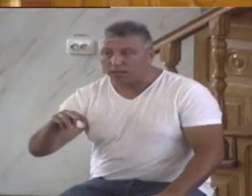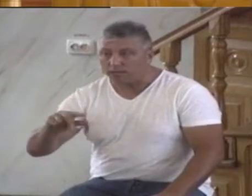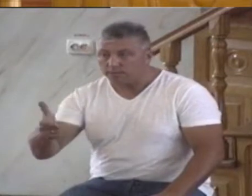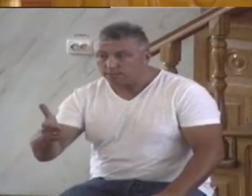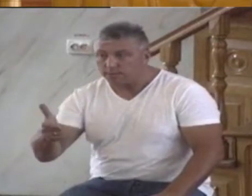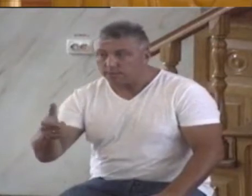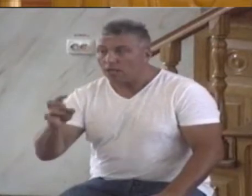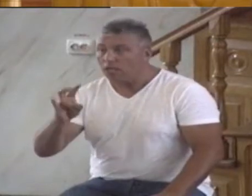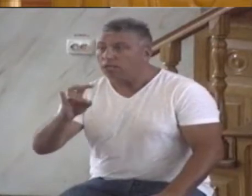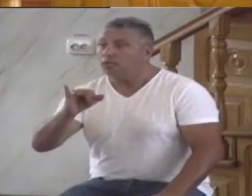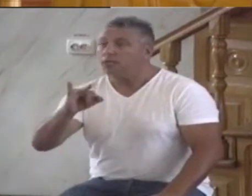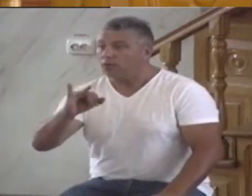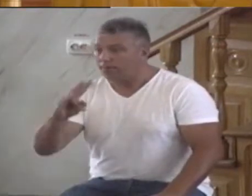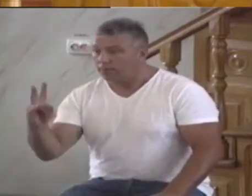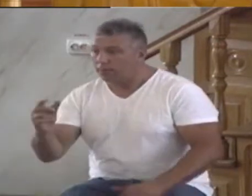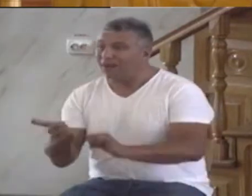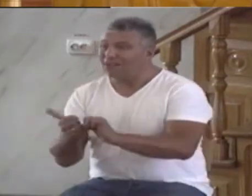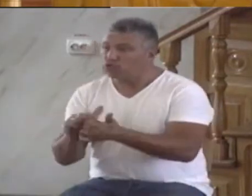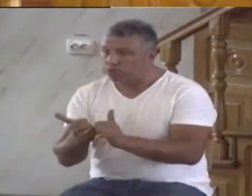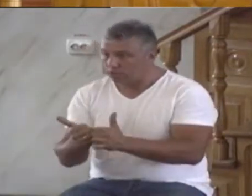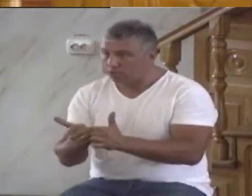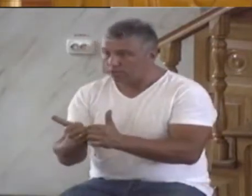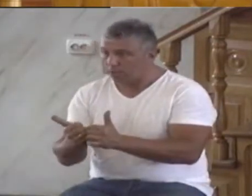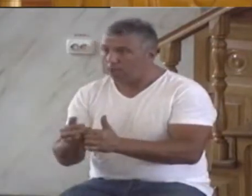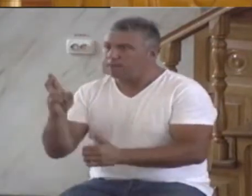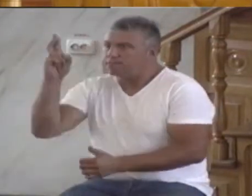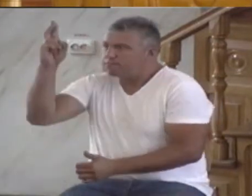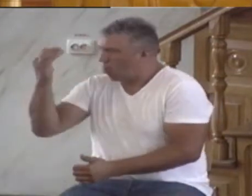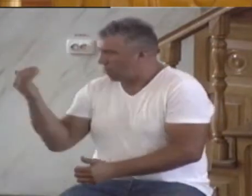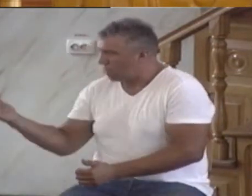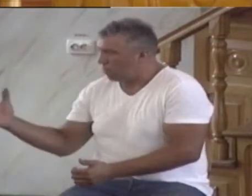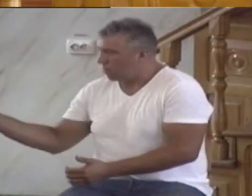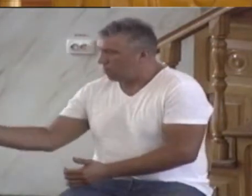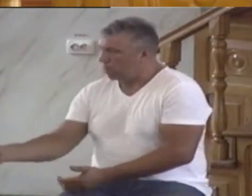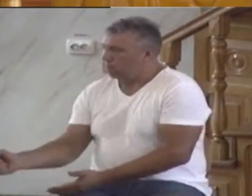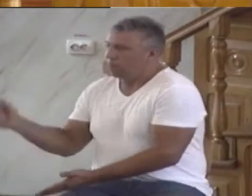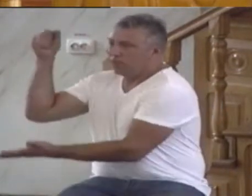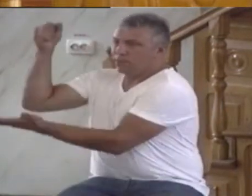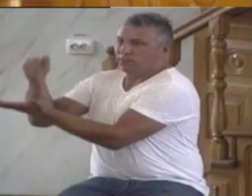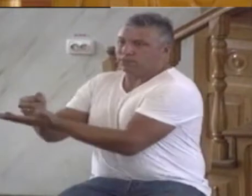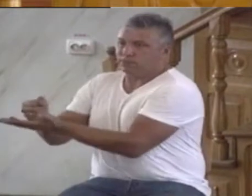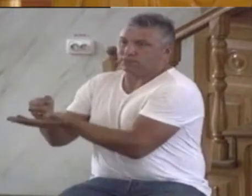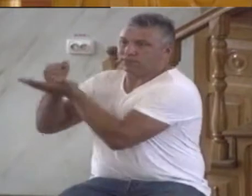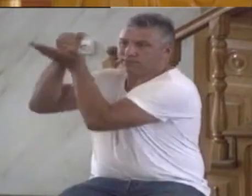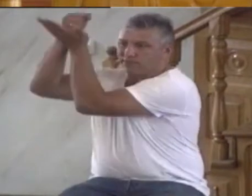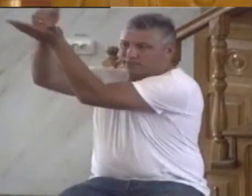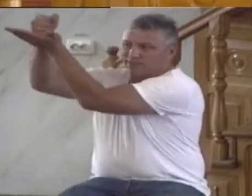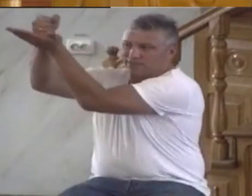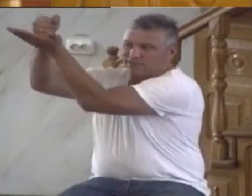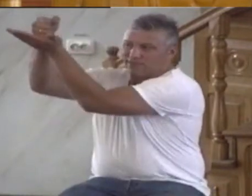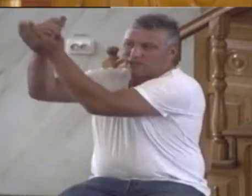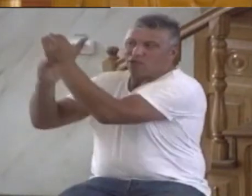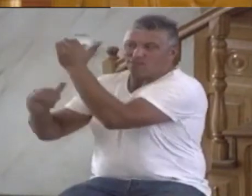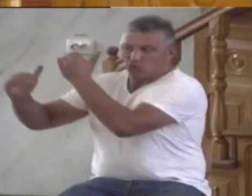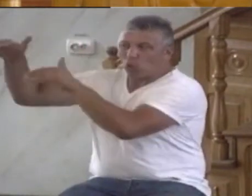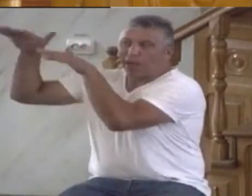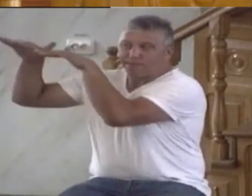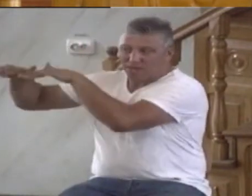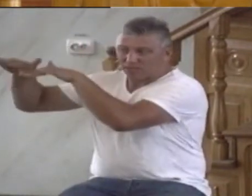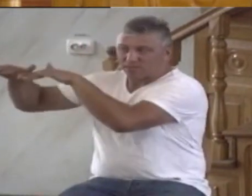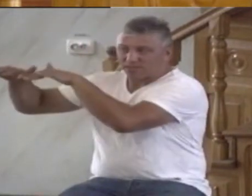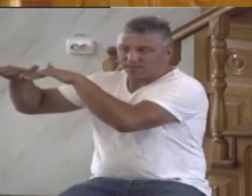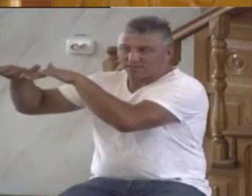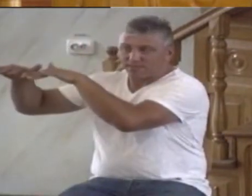на такое высокое место и назвал героем веры? Я предлагаю обратить внимание на